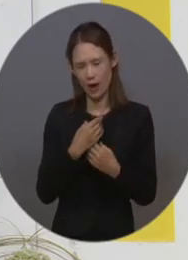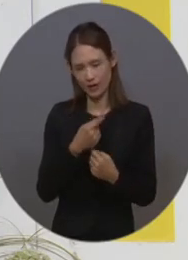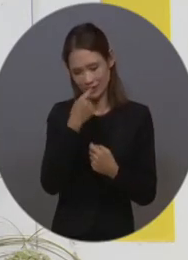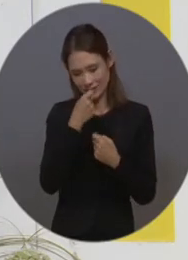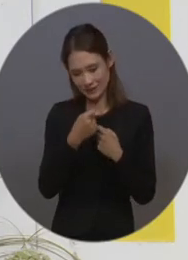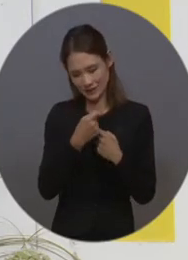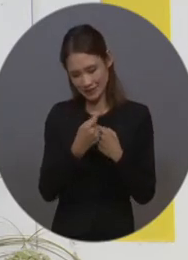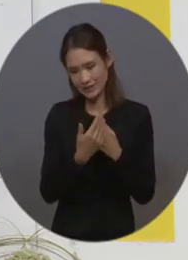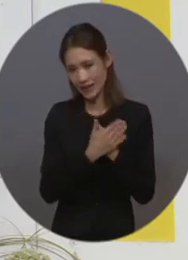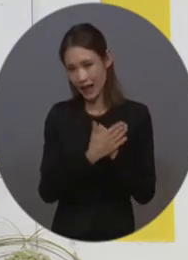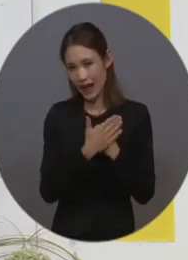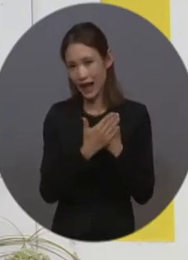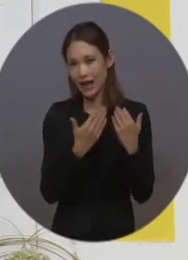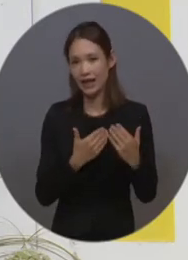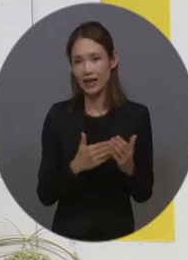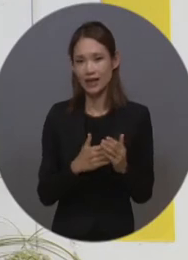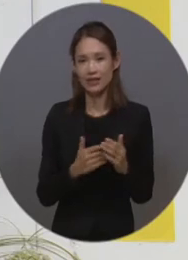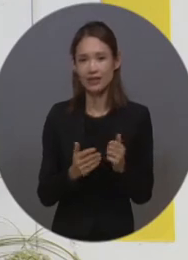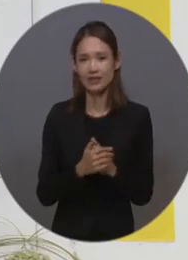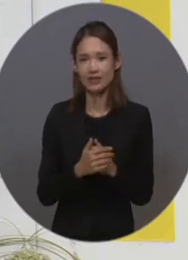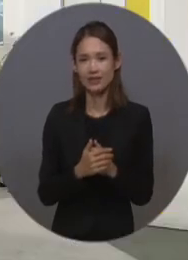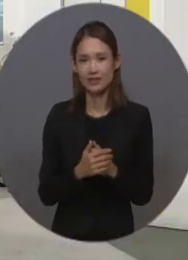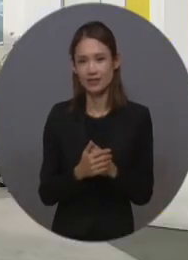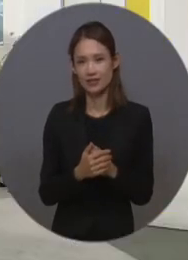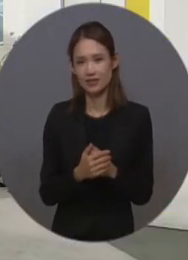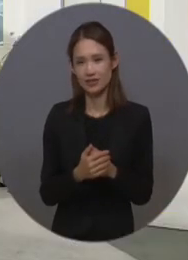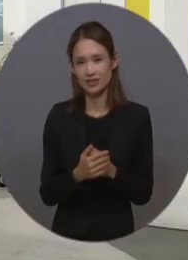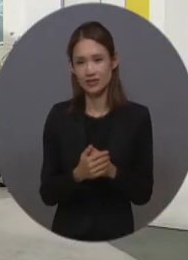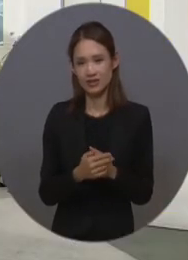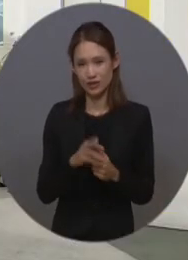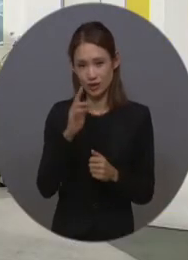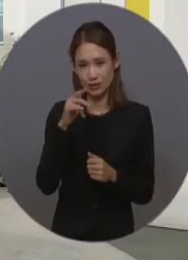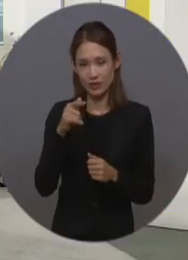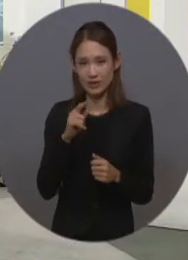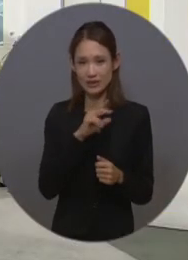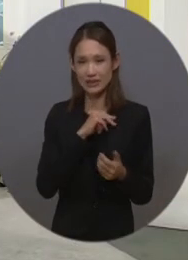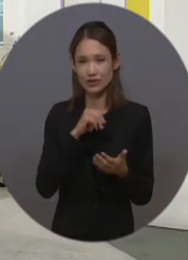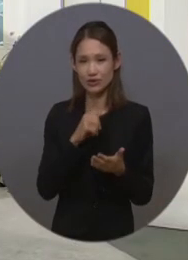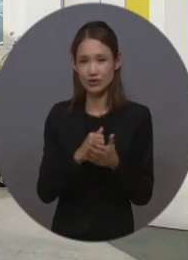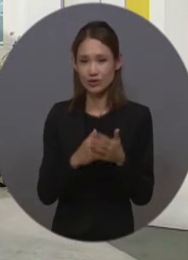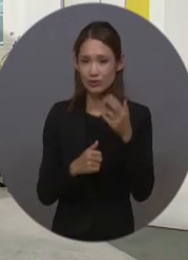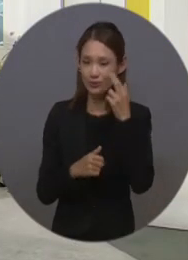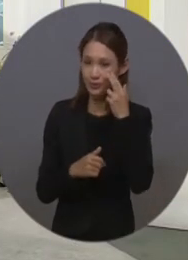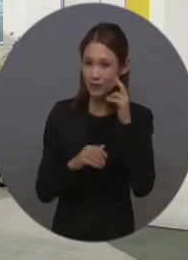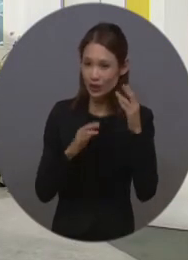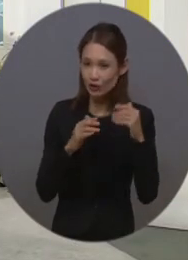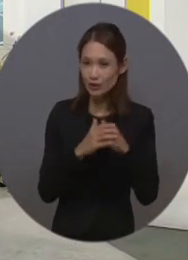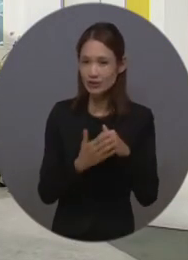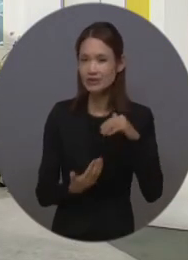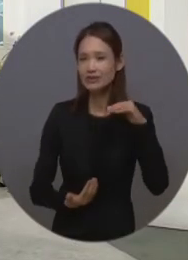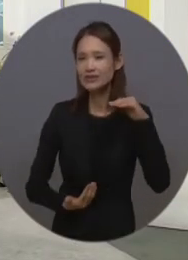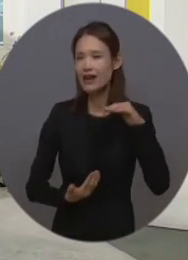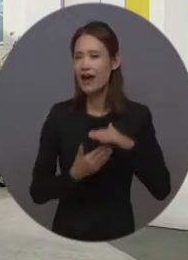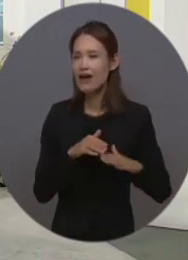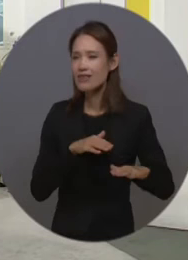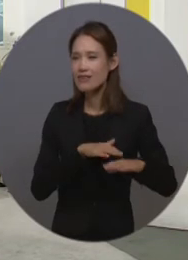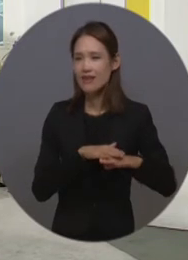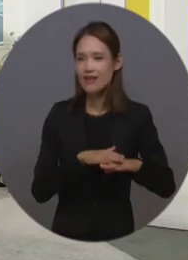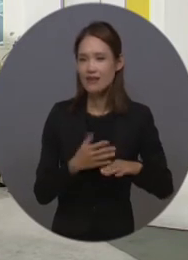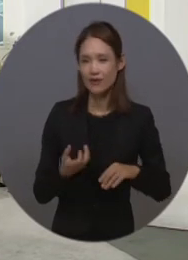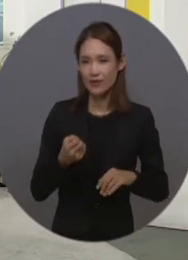네. 친하게 대해주시는 거예요. 야, 그래서 우리 박진 의원님 그러면 미국의 최고의 네트워크를 갖고